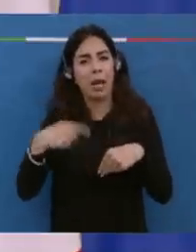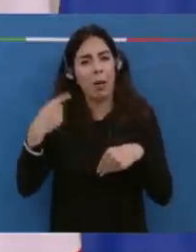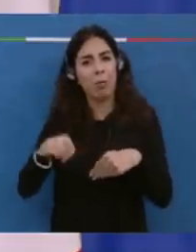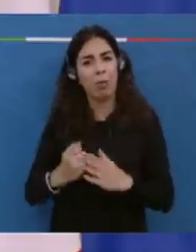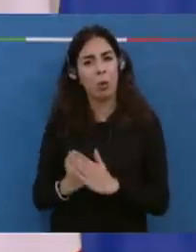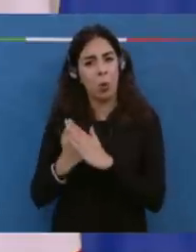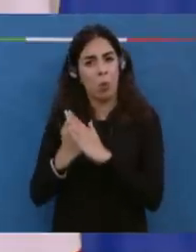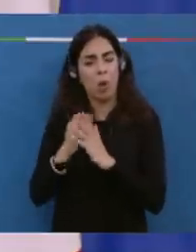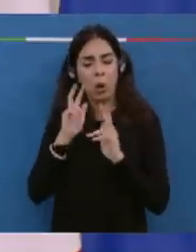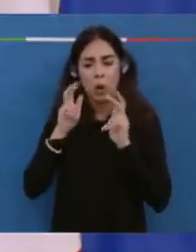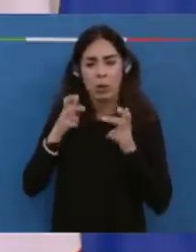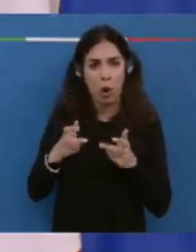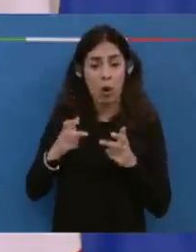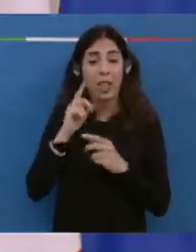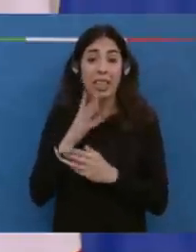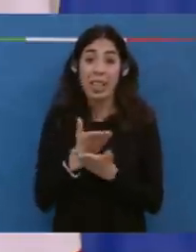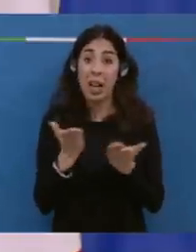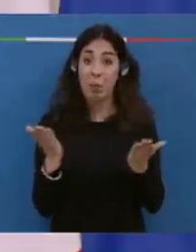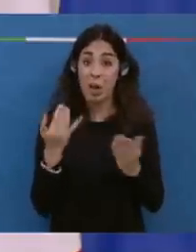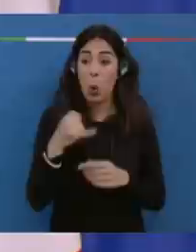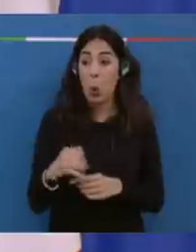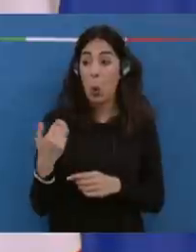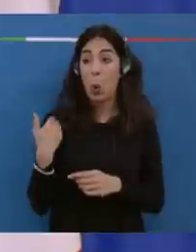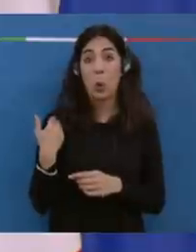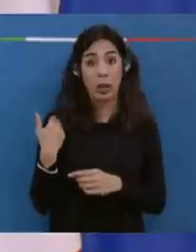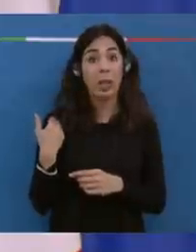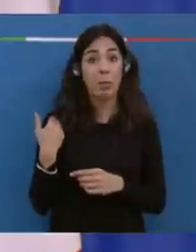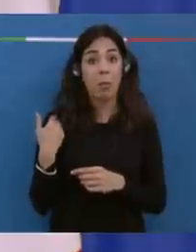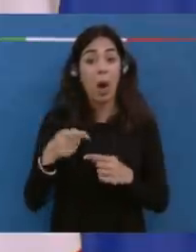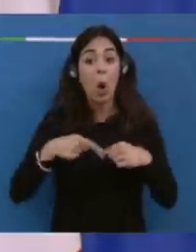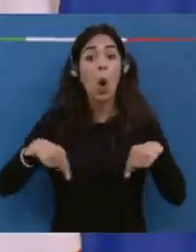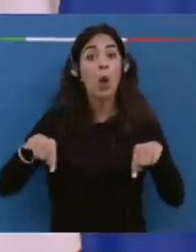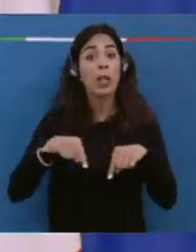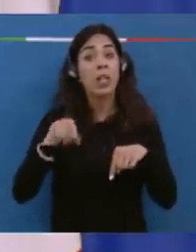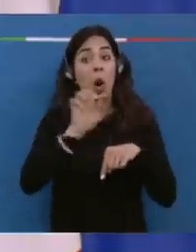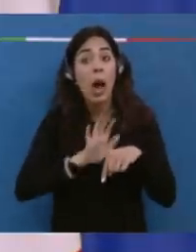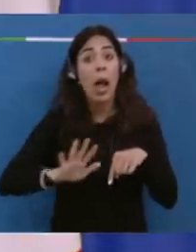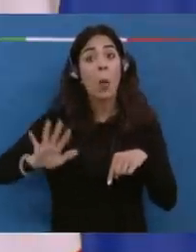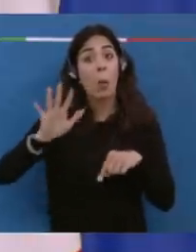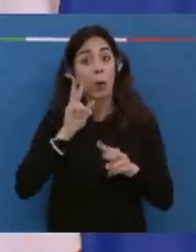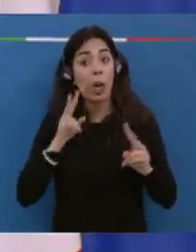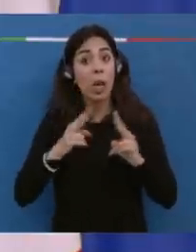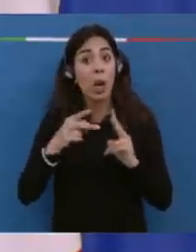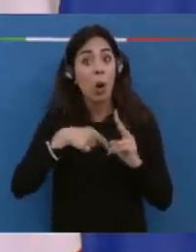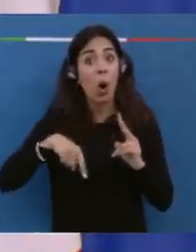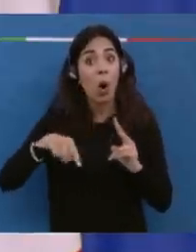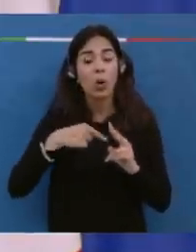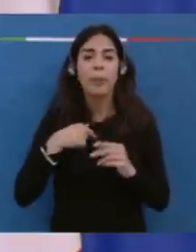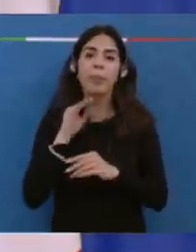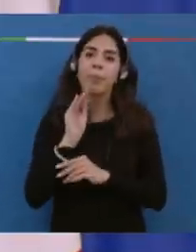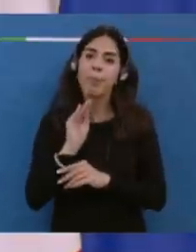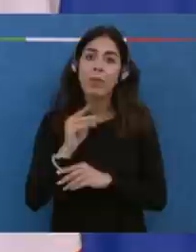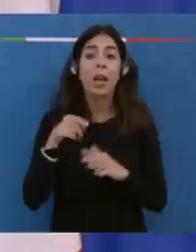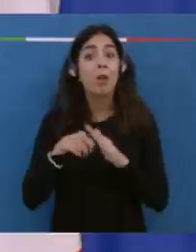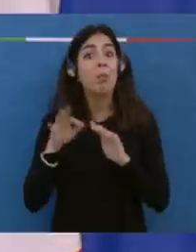nell'ultima riunione del consiglio europeo ho chiesto che il punto specifico della migrazione fosse messo